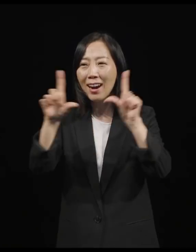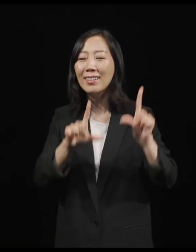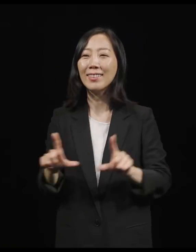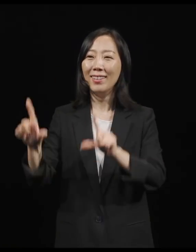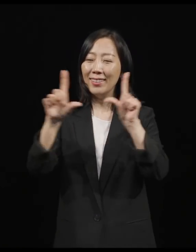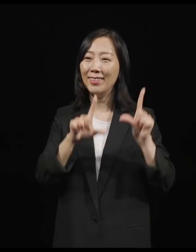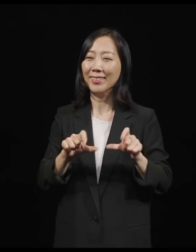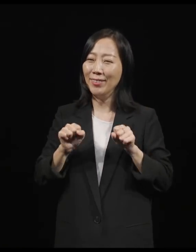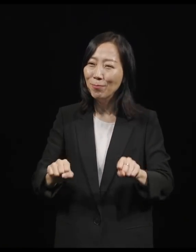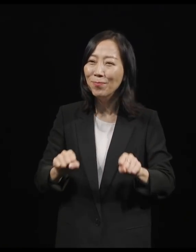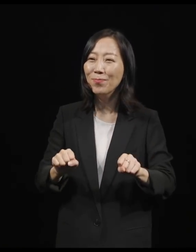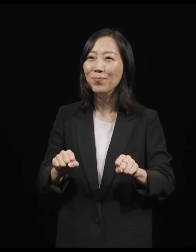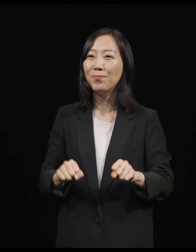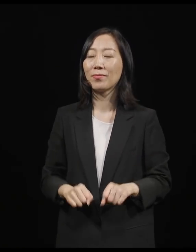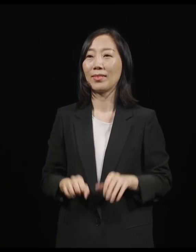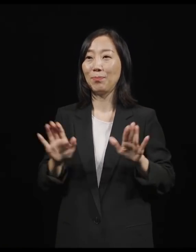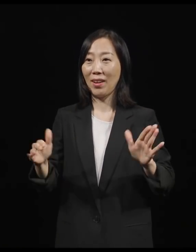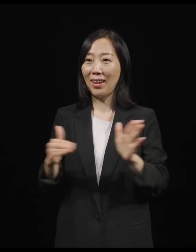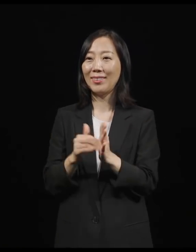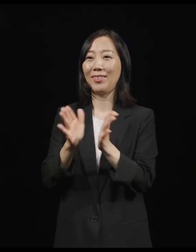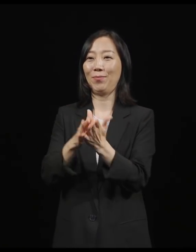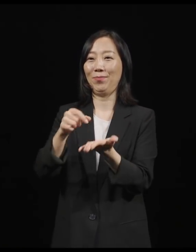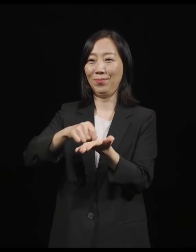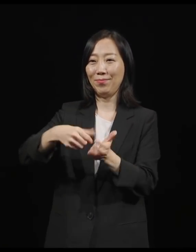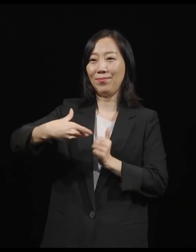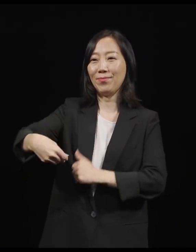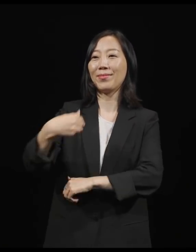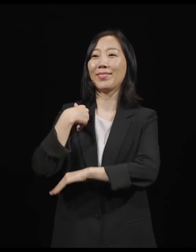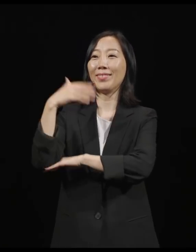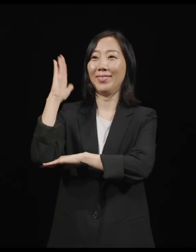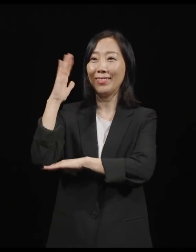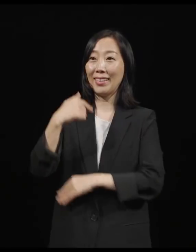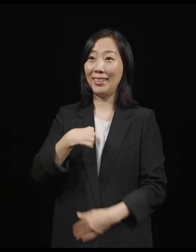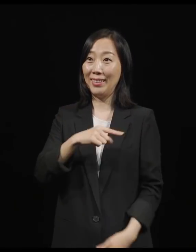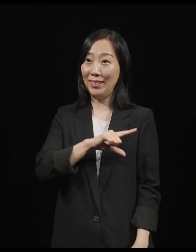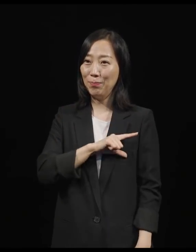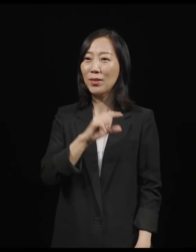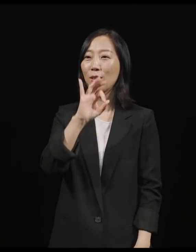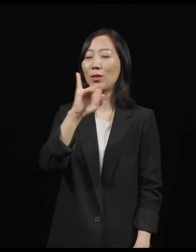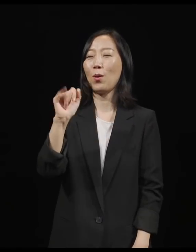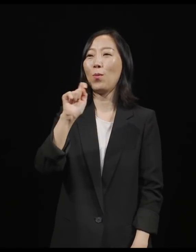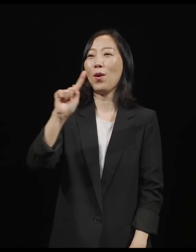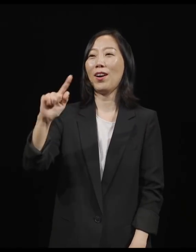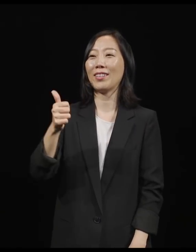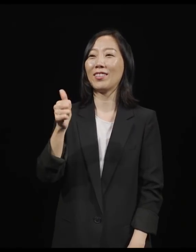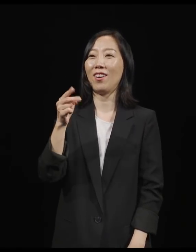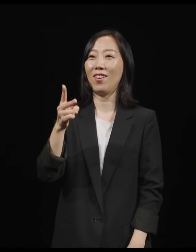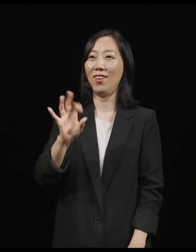지금까지 책을 만들고 강연을 하는 이관형이었습니다. 감사합니다.